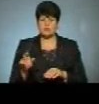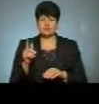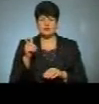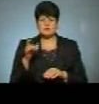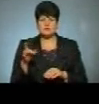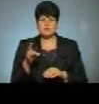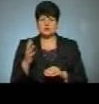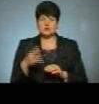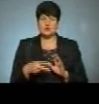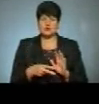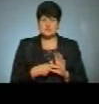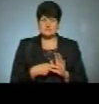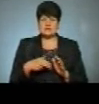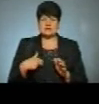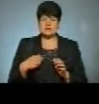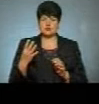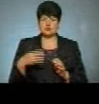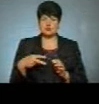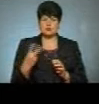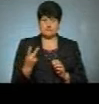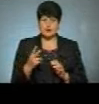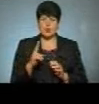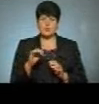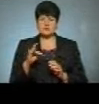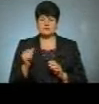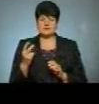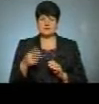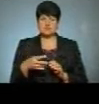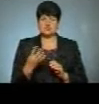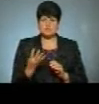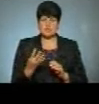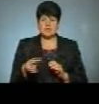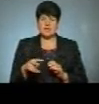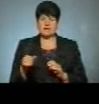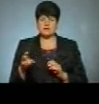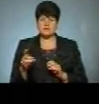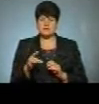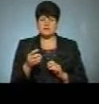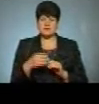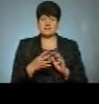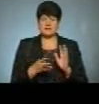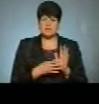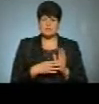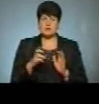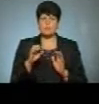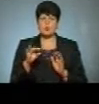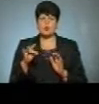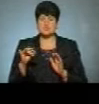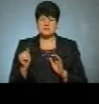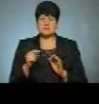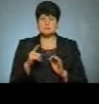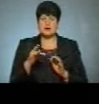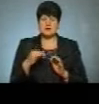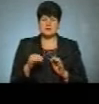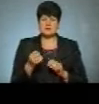Чортківському районі 47, Заліщицькому 42, Козівському 24, Лановецькому районі 19, у Борщівському та Збаразькому